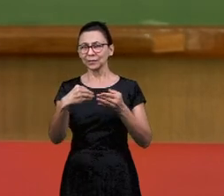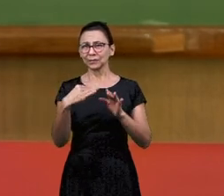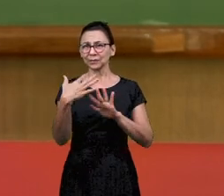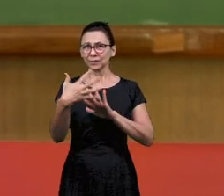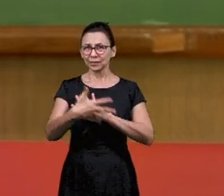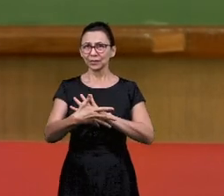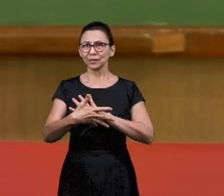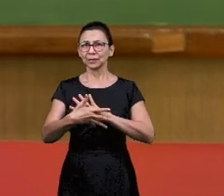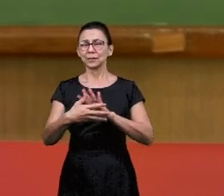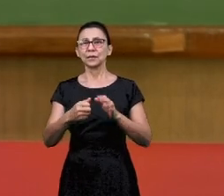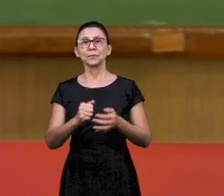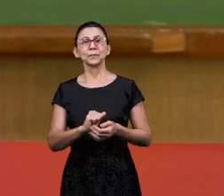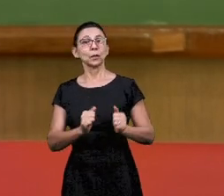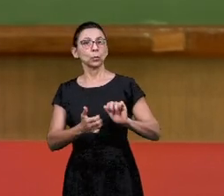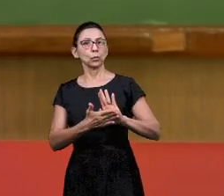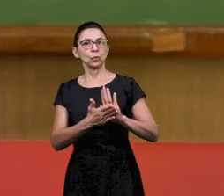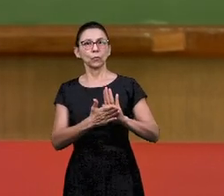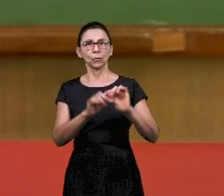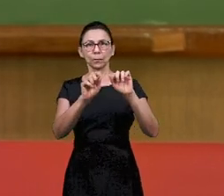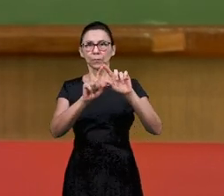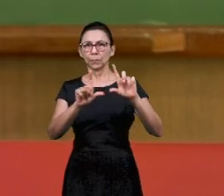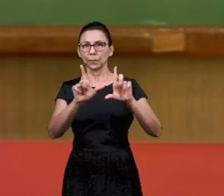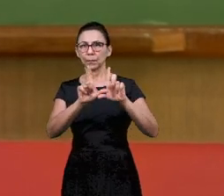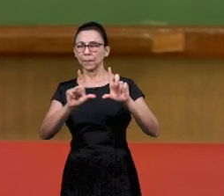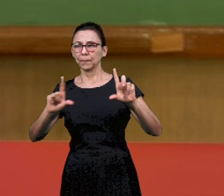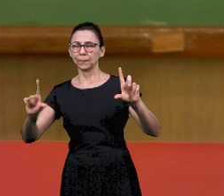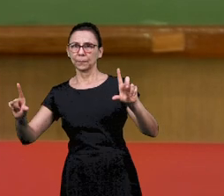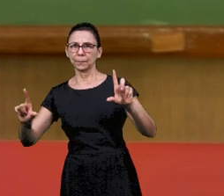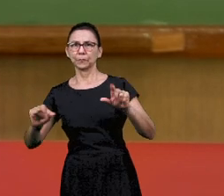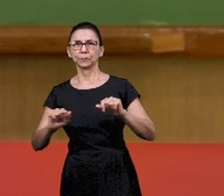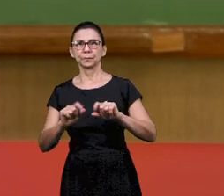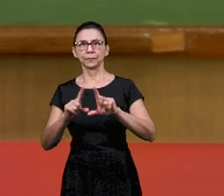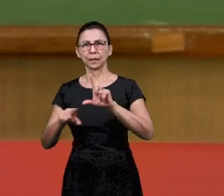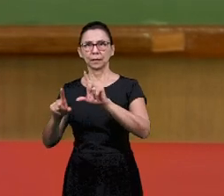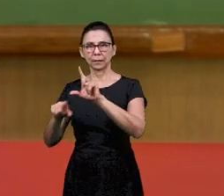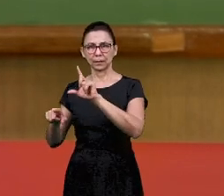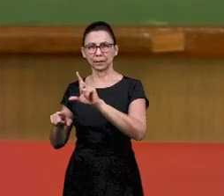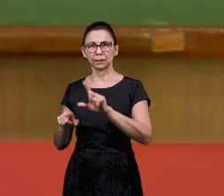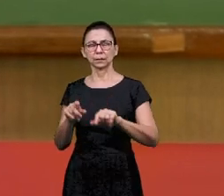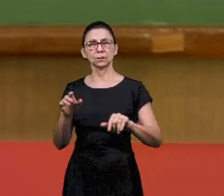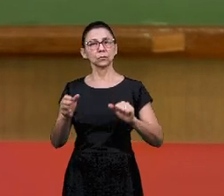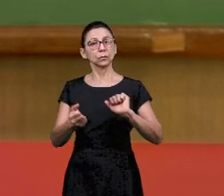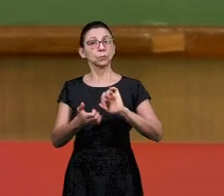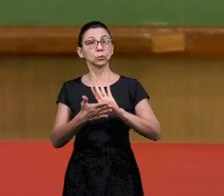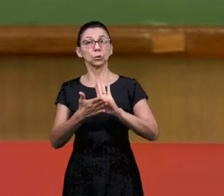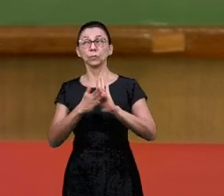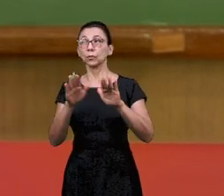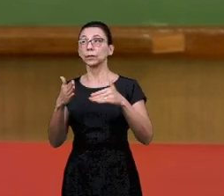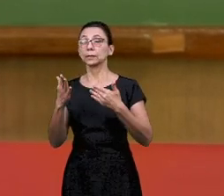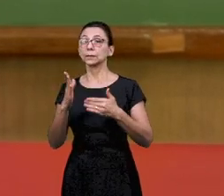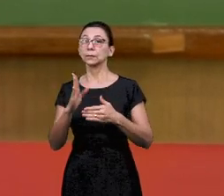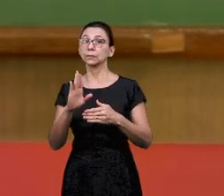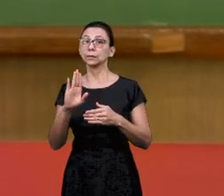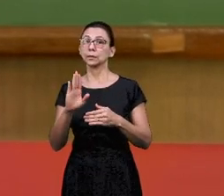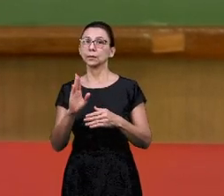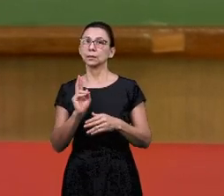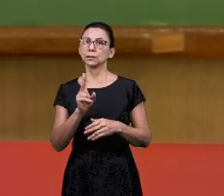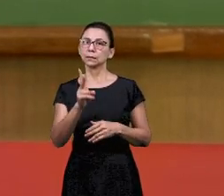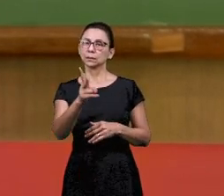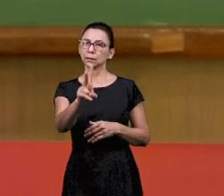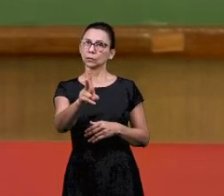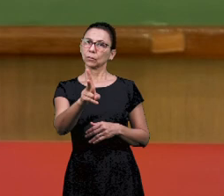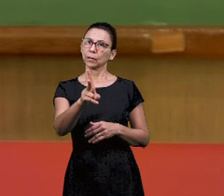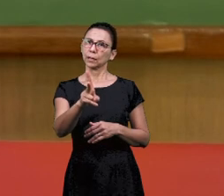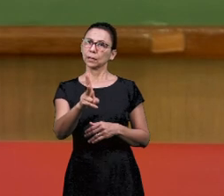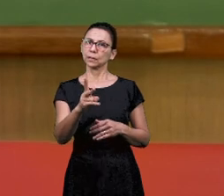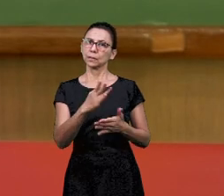nous. Nous allons tous chanter. La louange va être projetée, la lettre va être projetée. Nous allons louer le Seigneur avec cette louange et